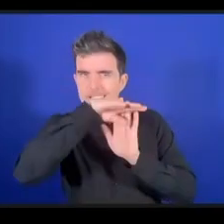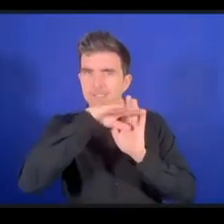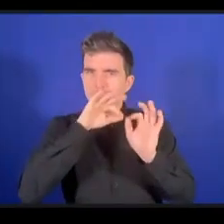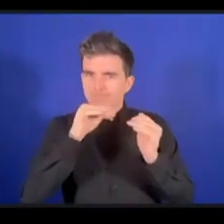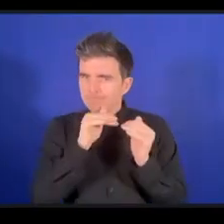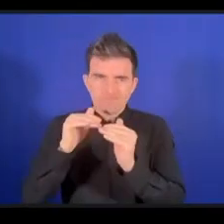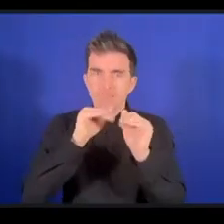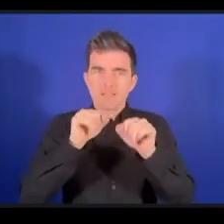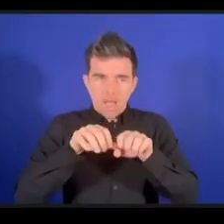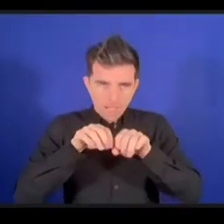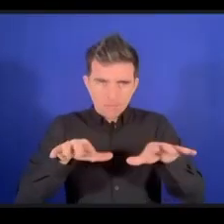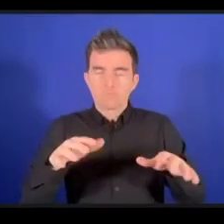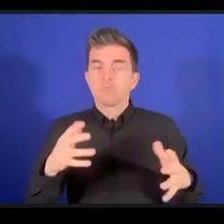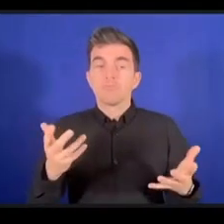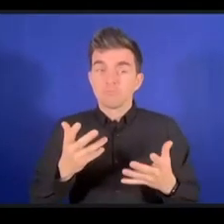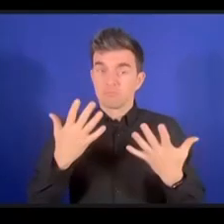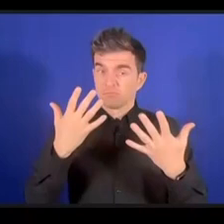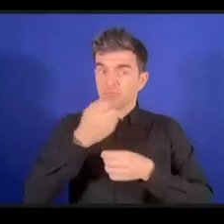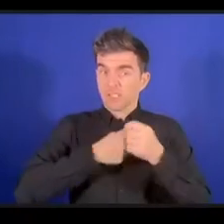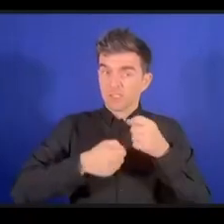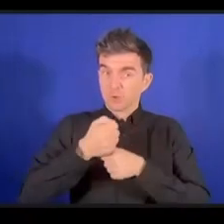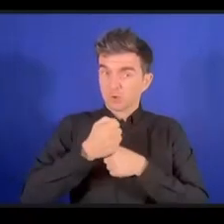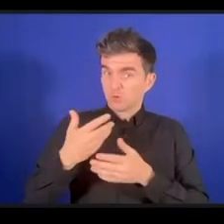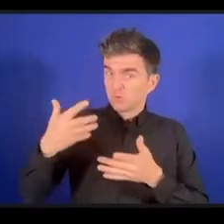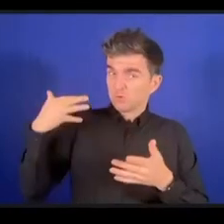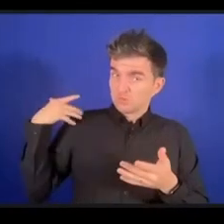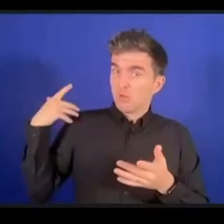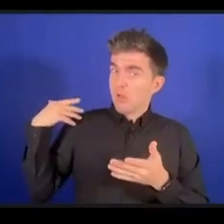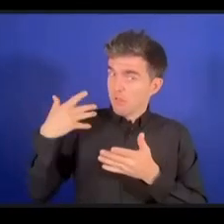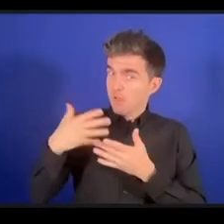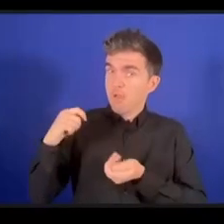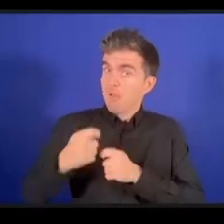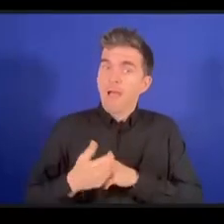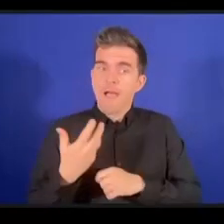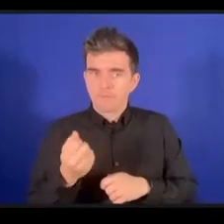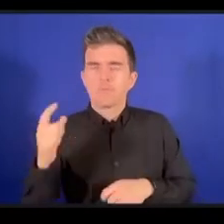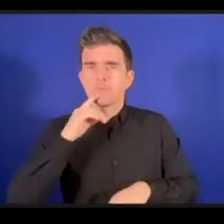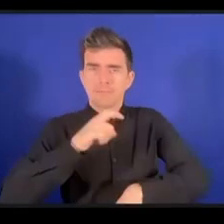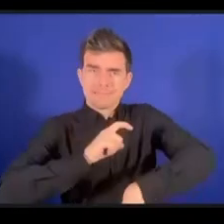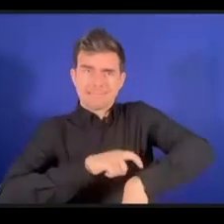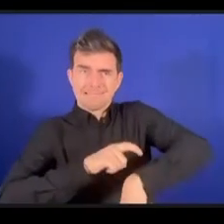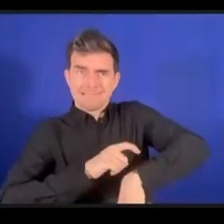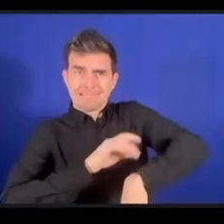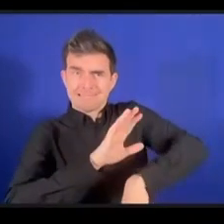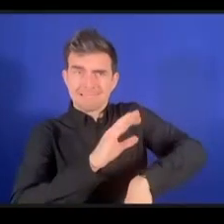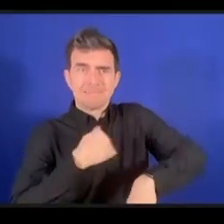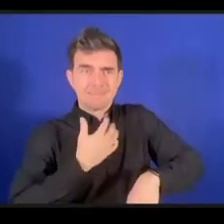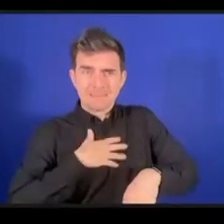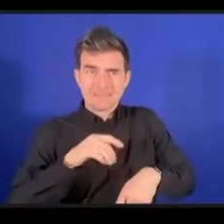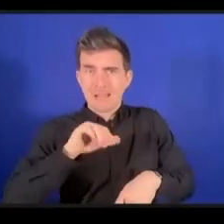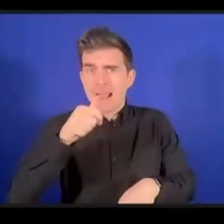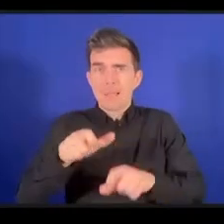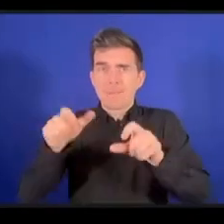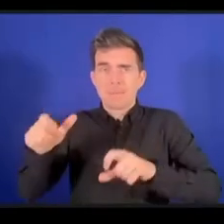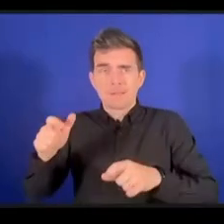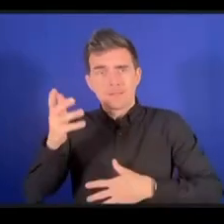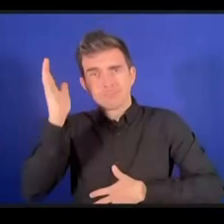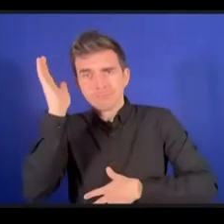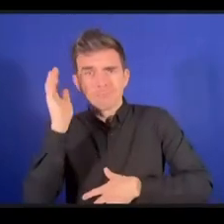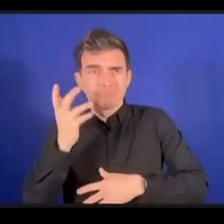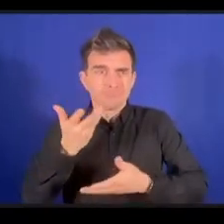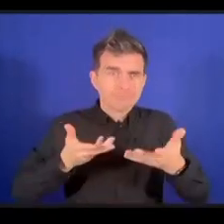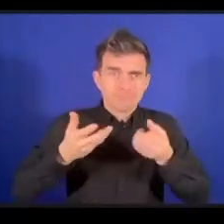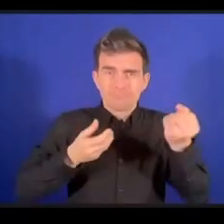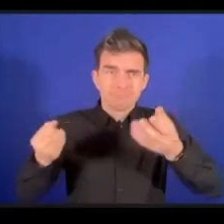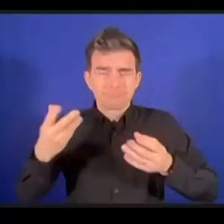Mohammed， 你的时间到了啊，我们有这个计时的机制，这样呢让大家呢都能够畅所欲言。我不